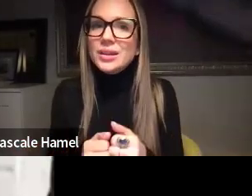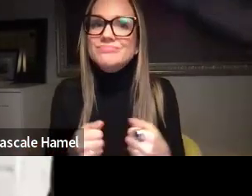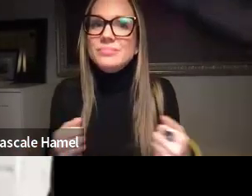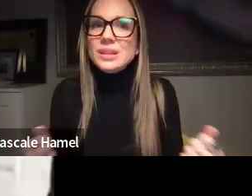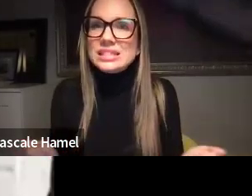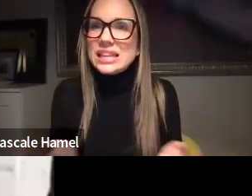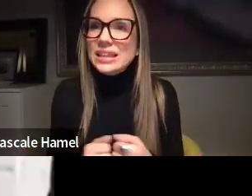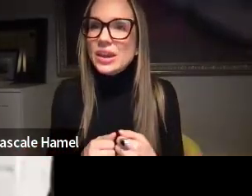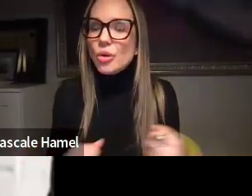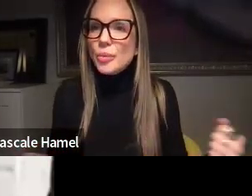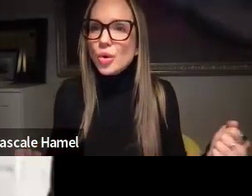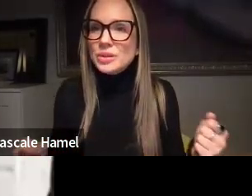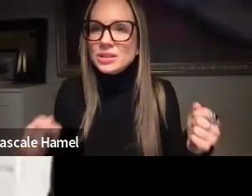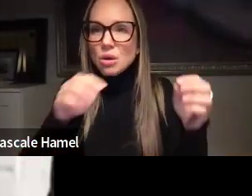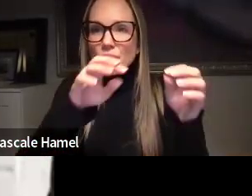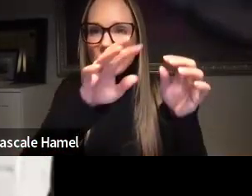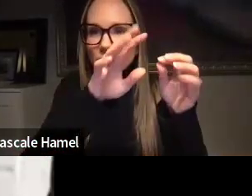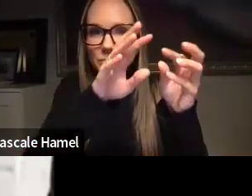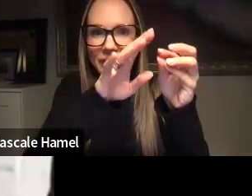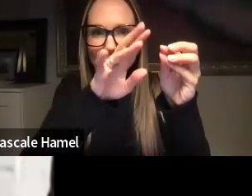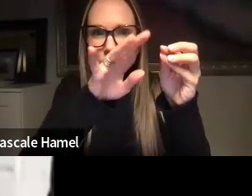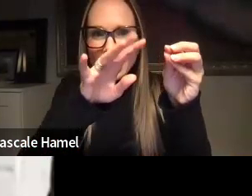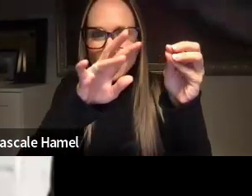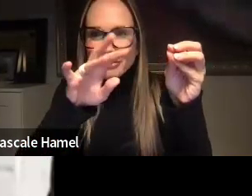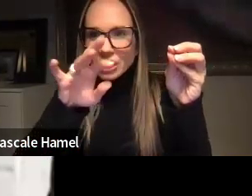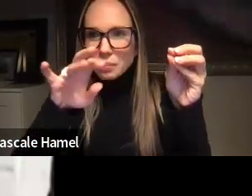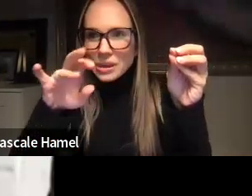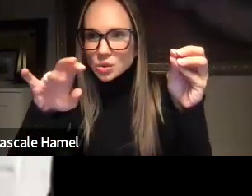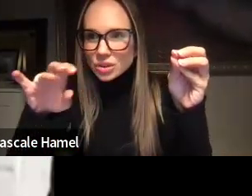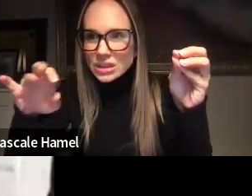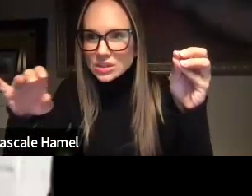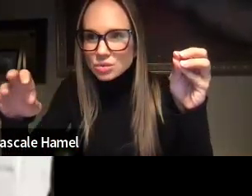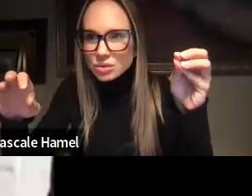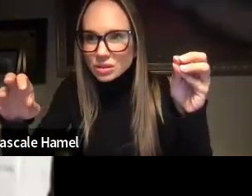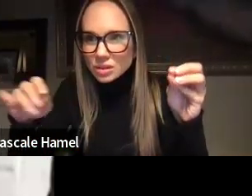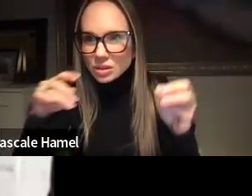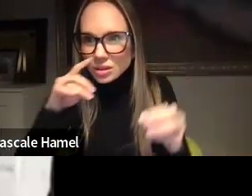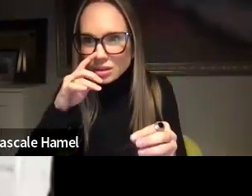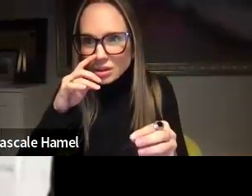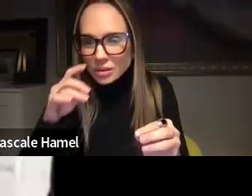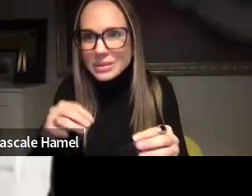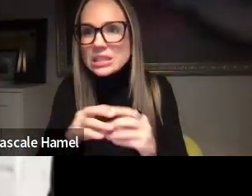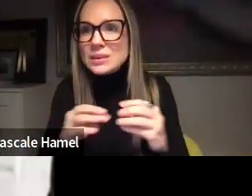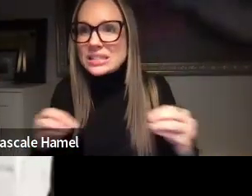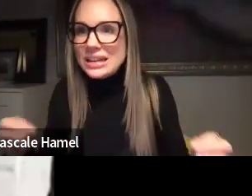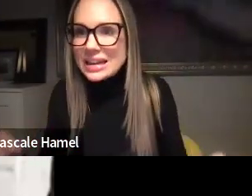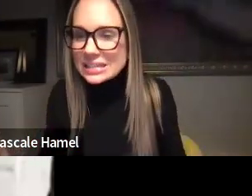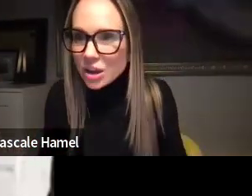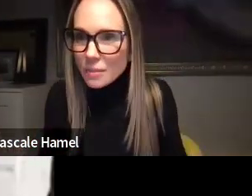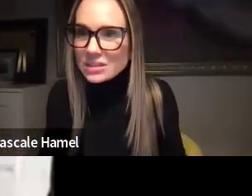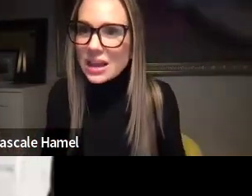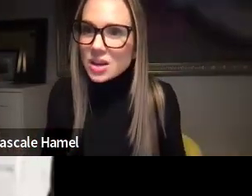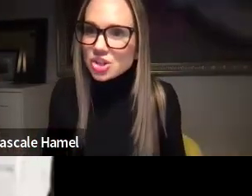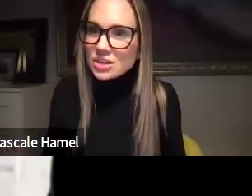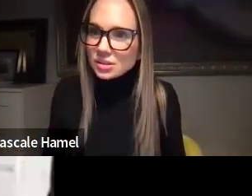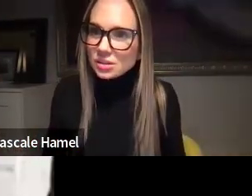par céder un peu. Puis là, tu sais, on voit notre pantalon, il devient comme fripé sur le dessus, là. Mais ça, c'est parce que